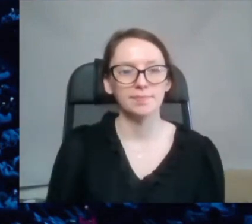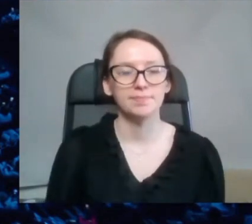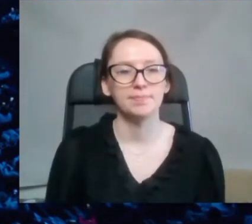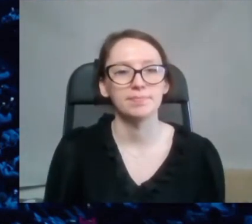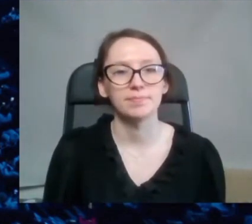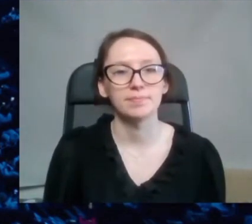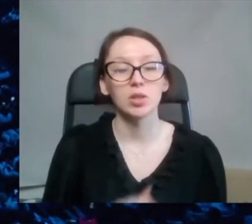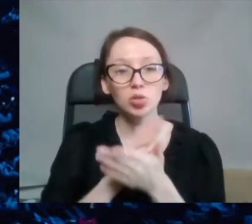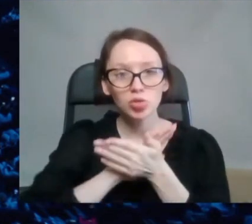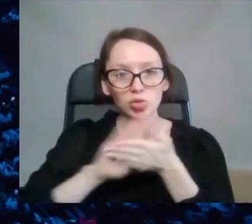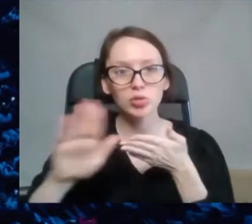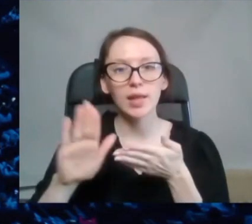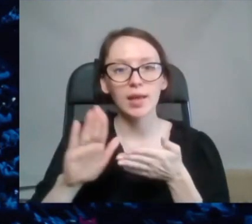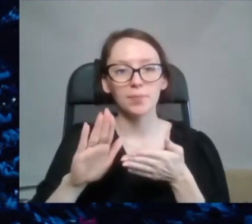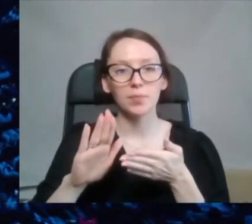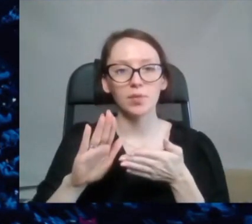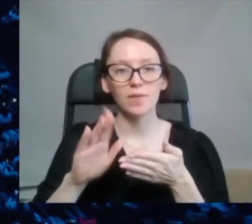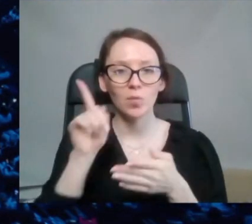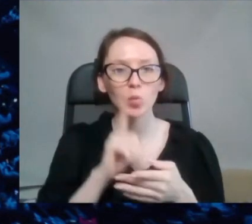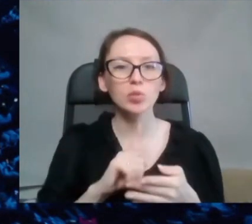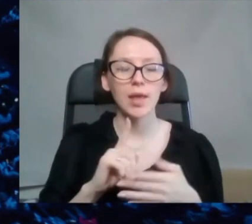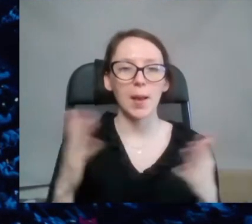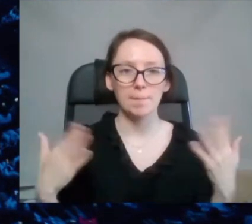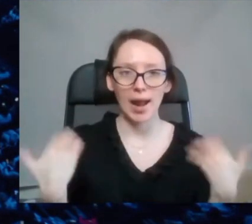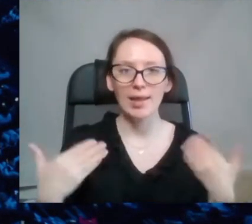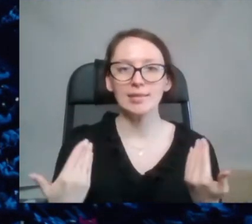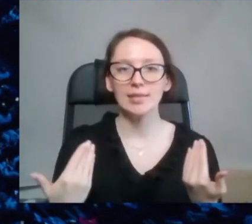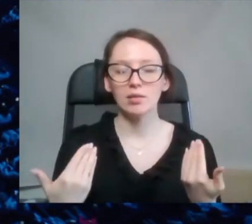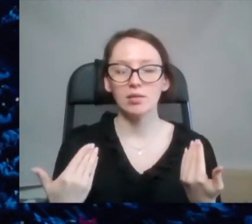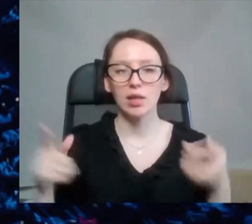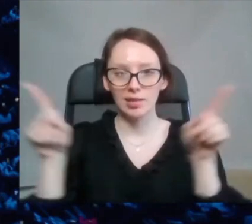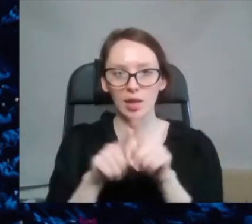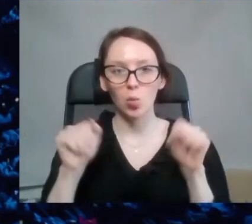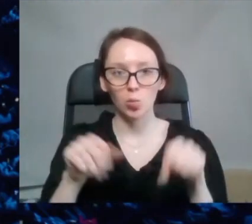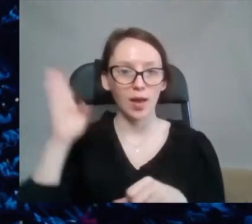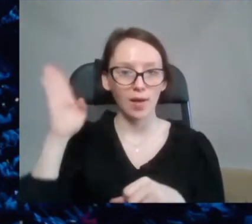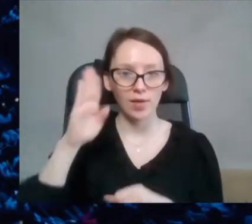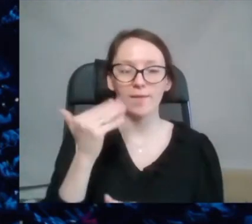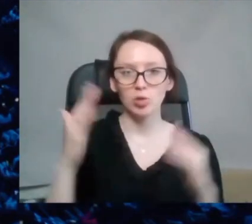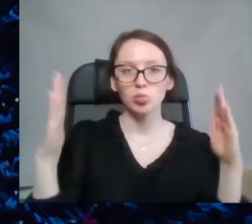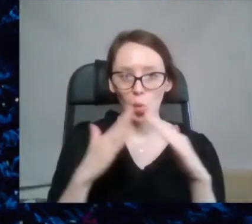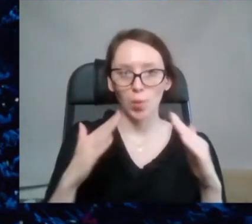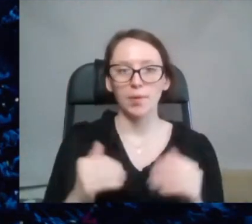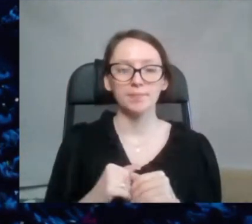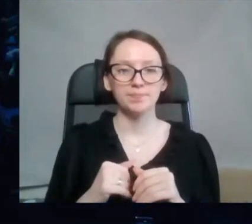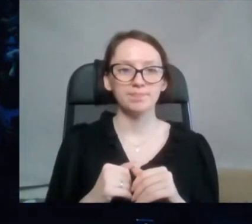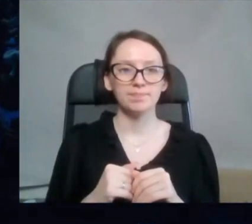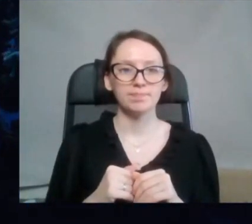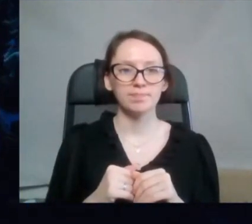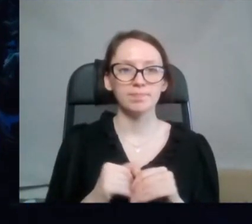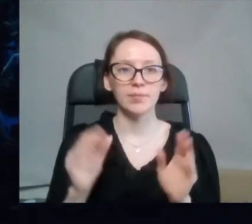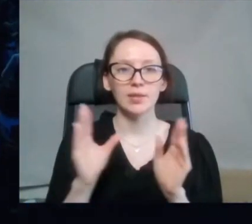Чистое, вкусное, полезное. Такой может быть вода в вашем доме. С диском-активатором